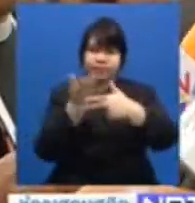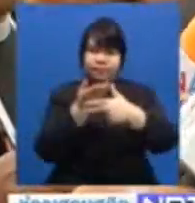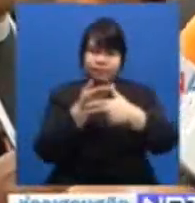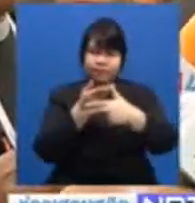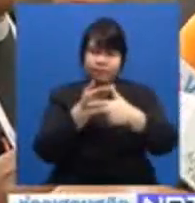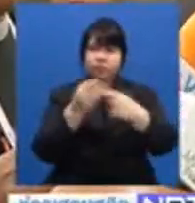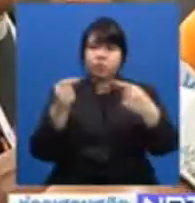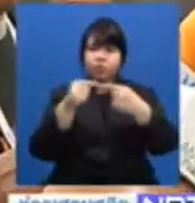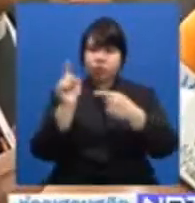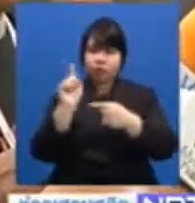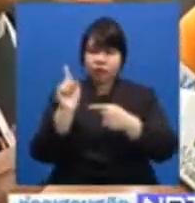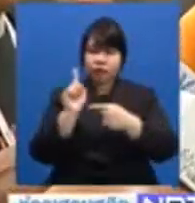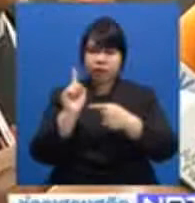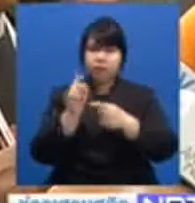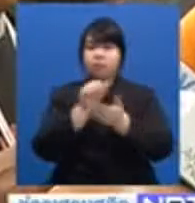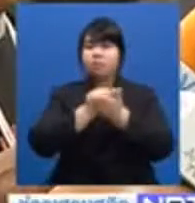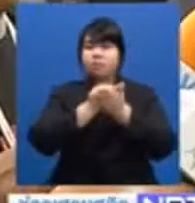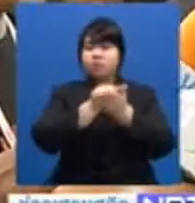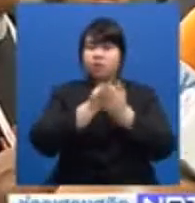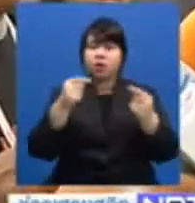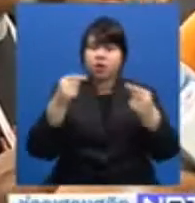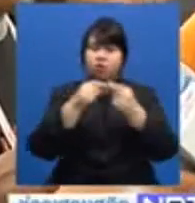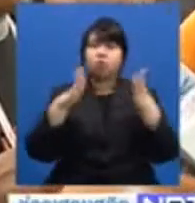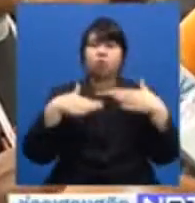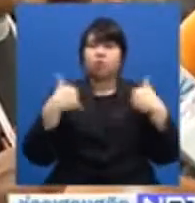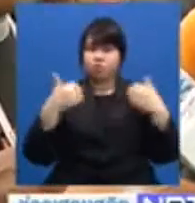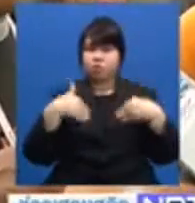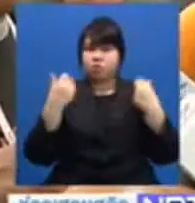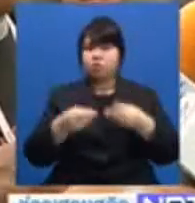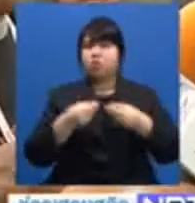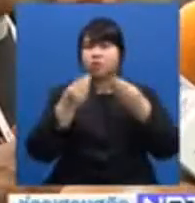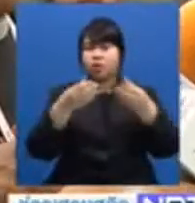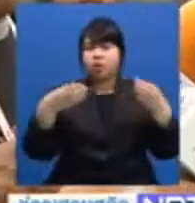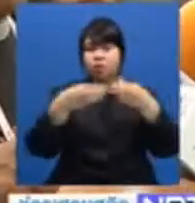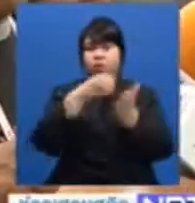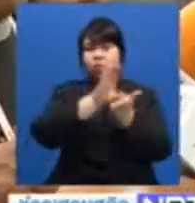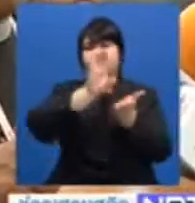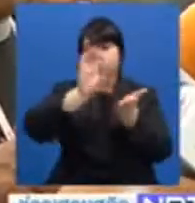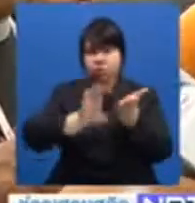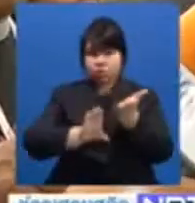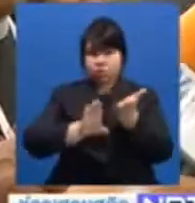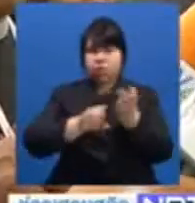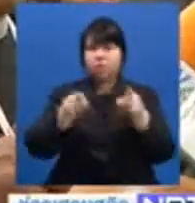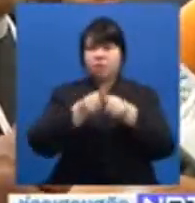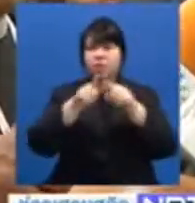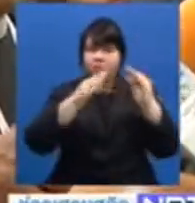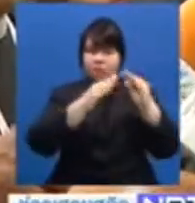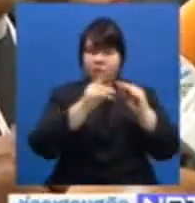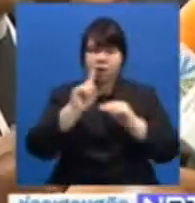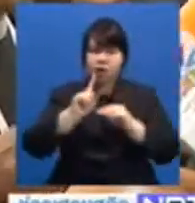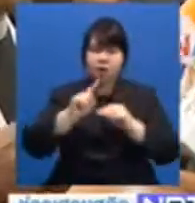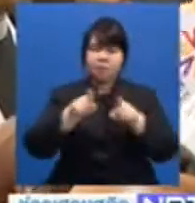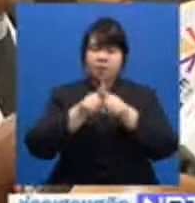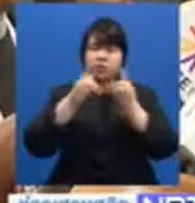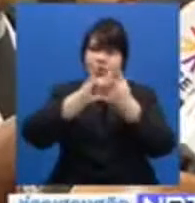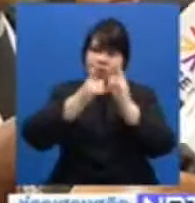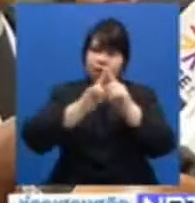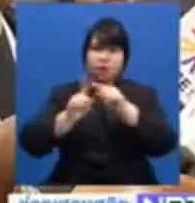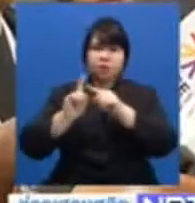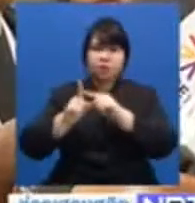เมกะทาวน์ทิพย์เน้นบริการด้านสันทนาการสำหรับกลุ่มนักลงทุนและผู้อาศัยอาทิห้างสรรพสินค้า